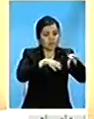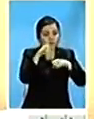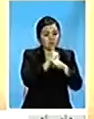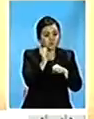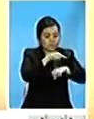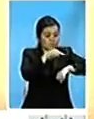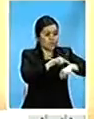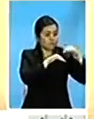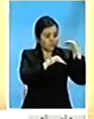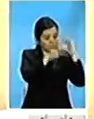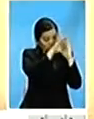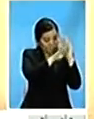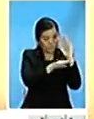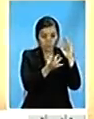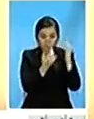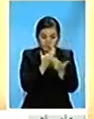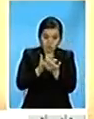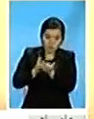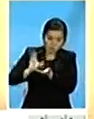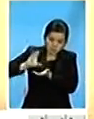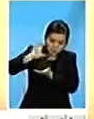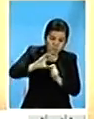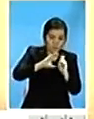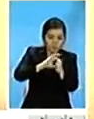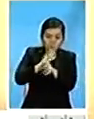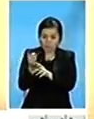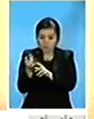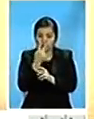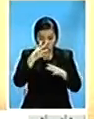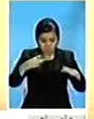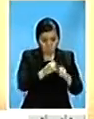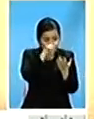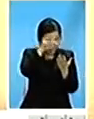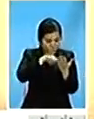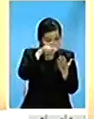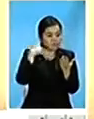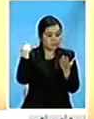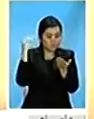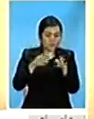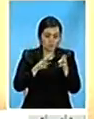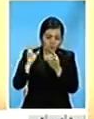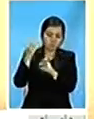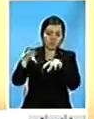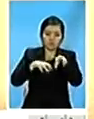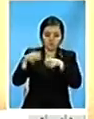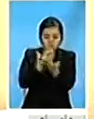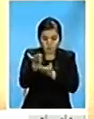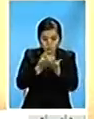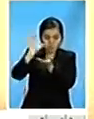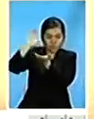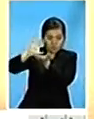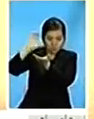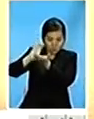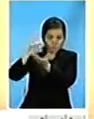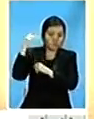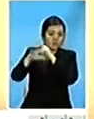าและความสามารถในการใช้จ่ายงบประมาณรวมทั้งให้ความสำคัญกับการนำผลการใช้จ่ายจริงในปีงบประมาณ